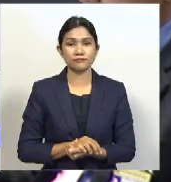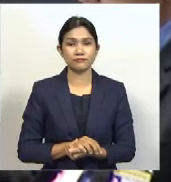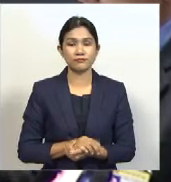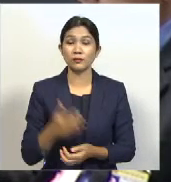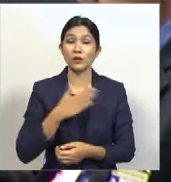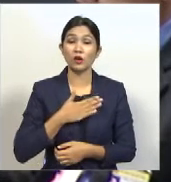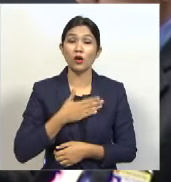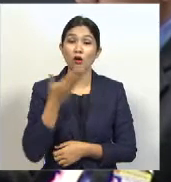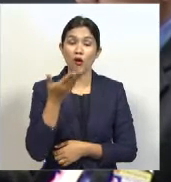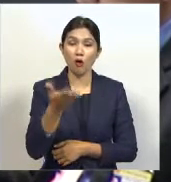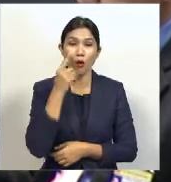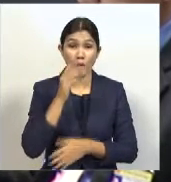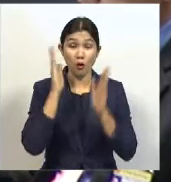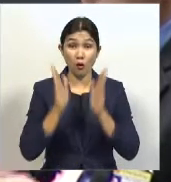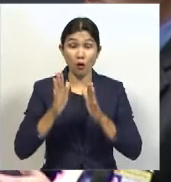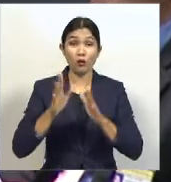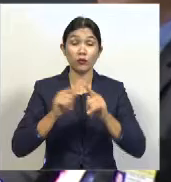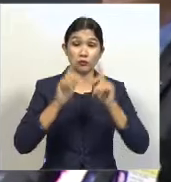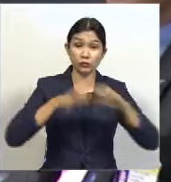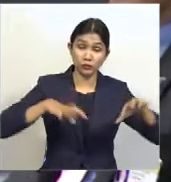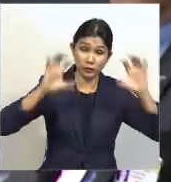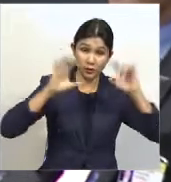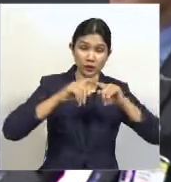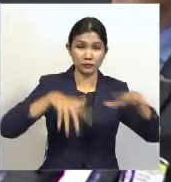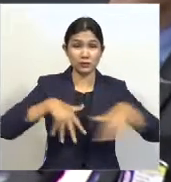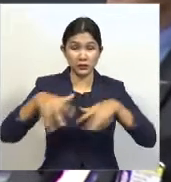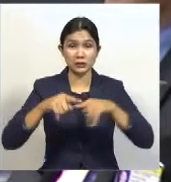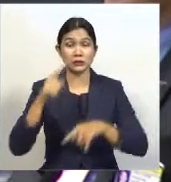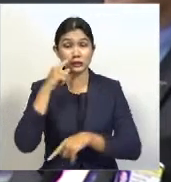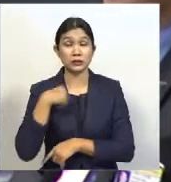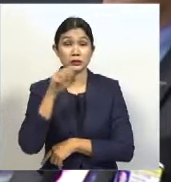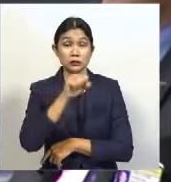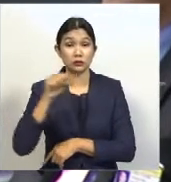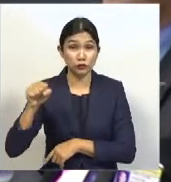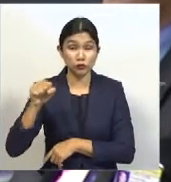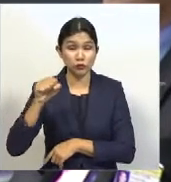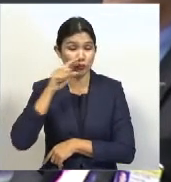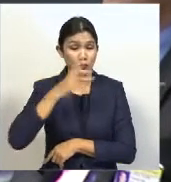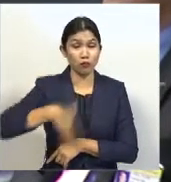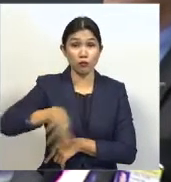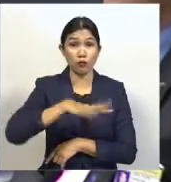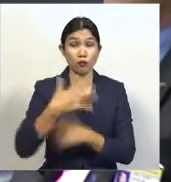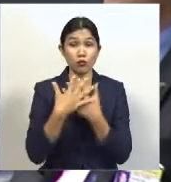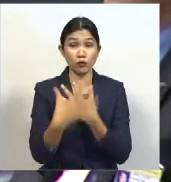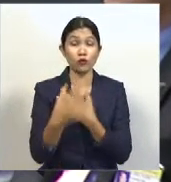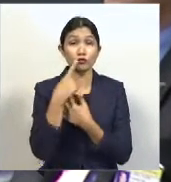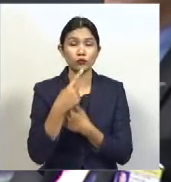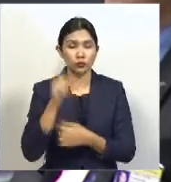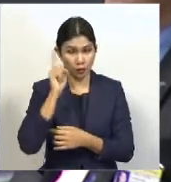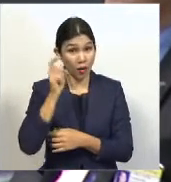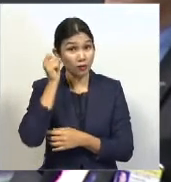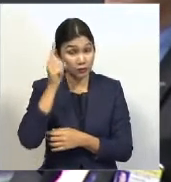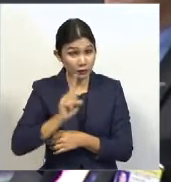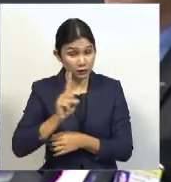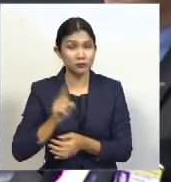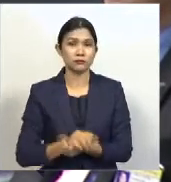ขอวิงวอนให้พี่น้องประชาชนรัฐบาลและสมาชิกสภาผู้แทนฝ่ายรัฐบาลได้โปรดเข้าใจนะ